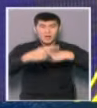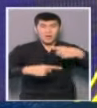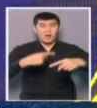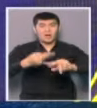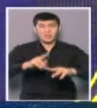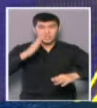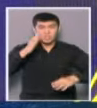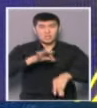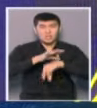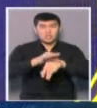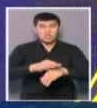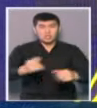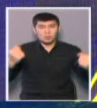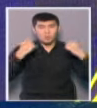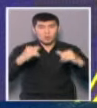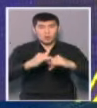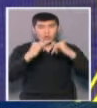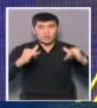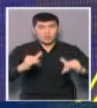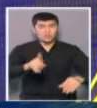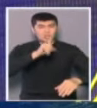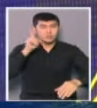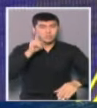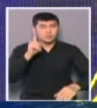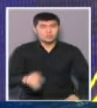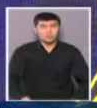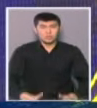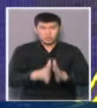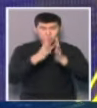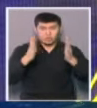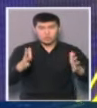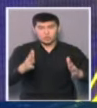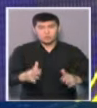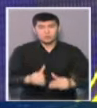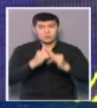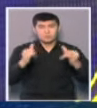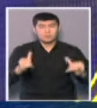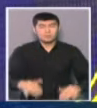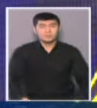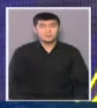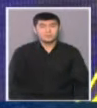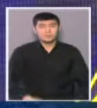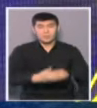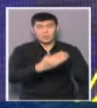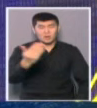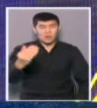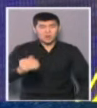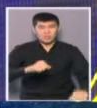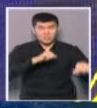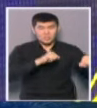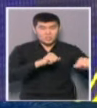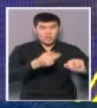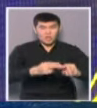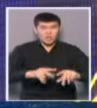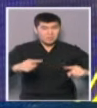келе жатқан өнерді дамыту мен қолдау жастарымызға да үлкен рух береді. Олардың намысын жанып,